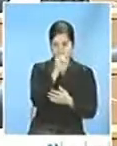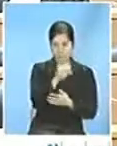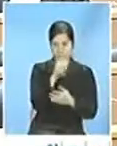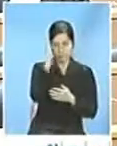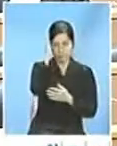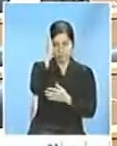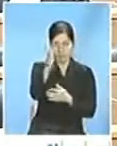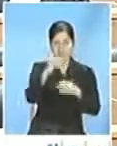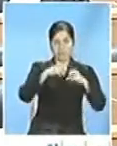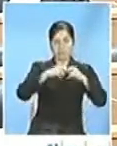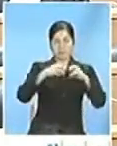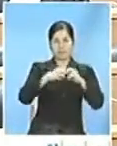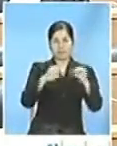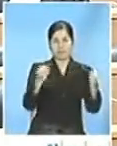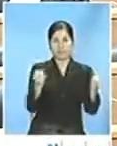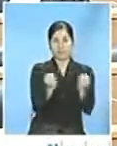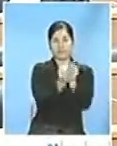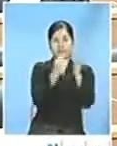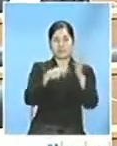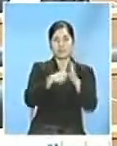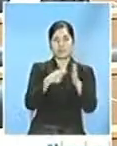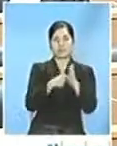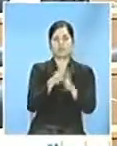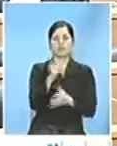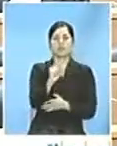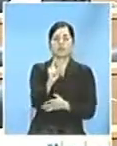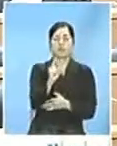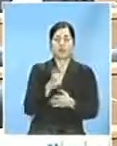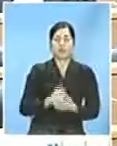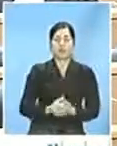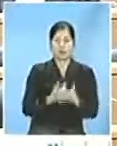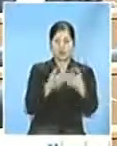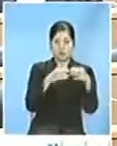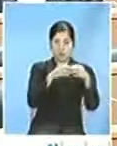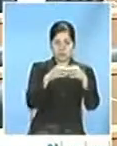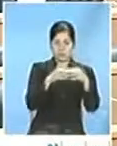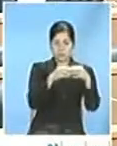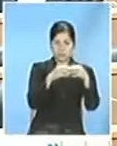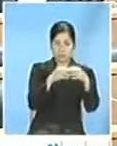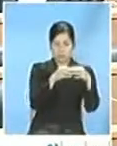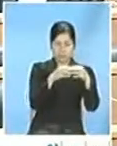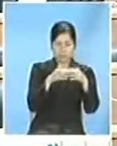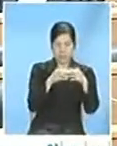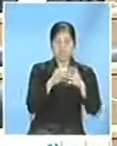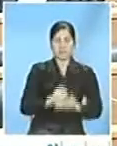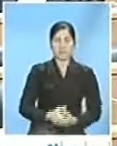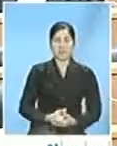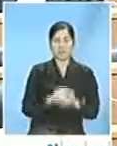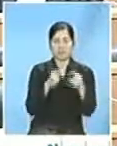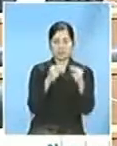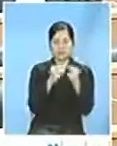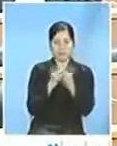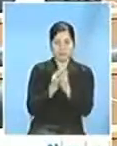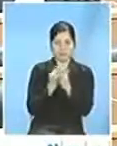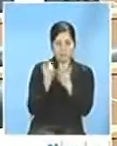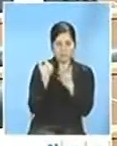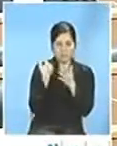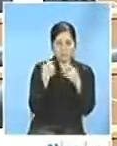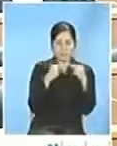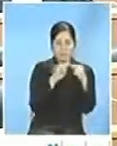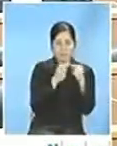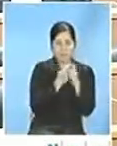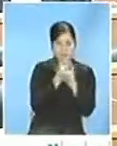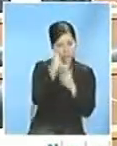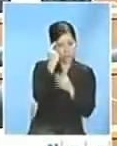ความขัดแย้งเพราะมีการเคลื่อนไหวอย่างปิดบังซ่อนเร้นของ